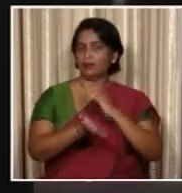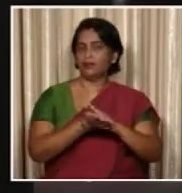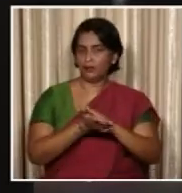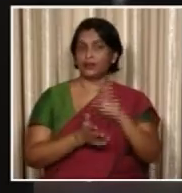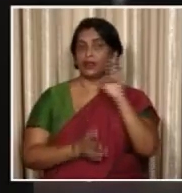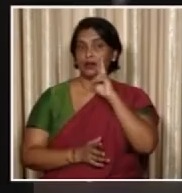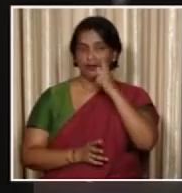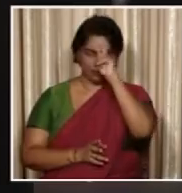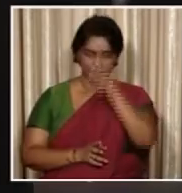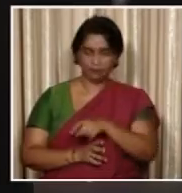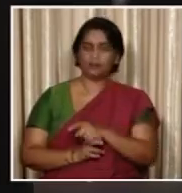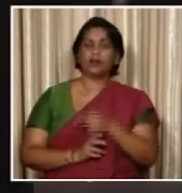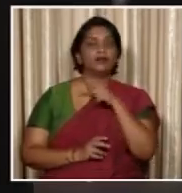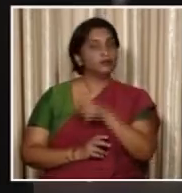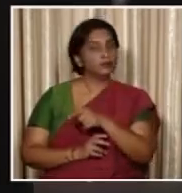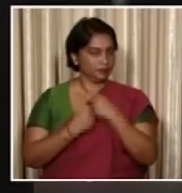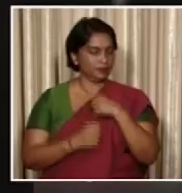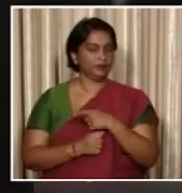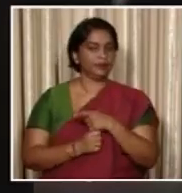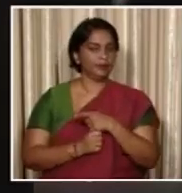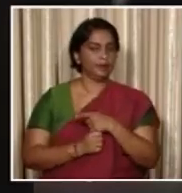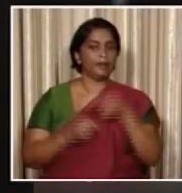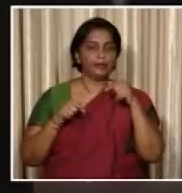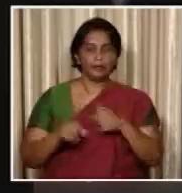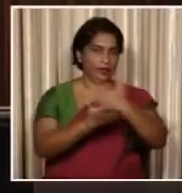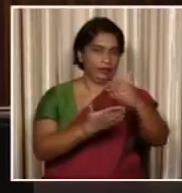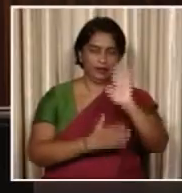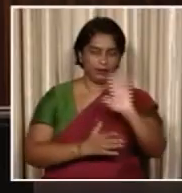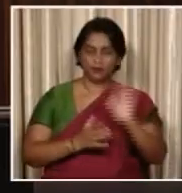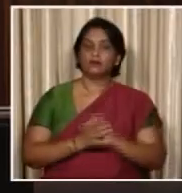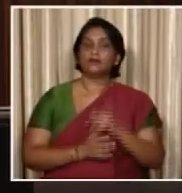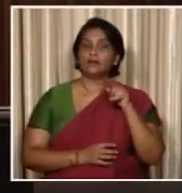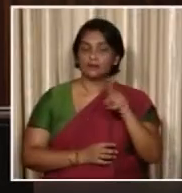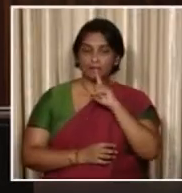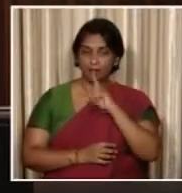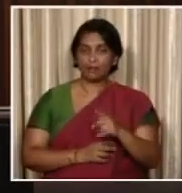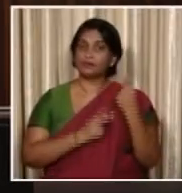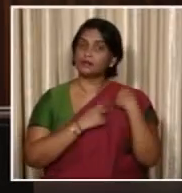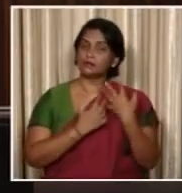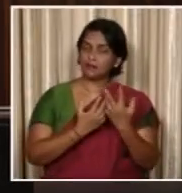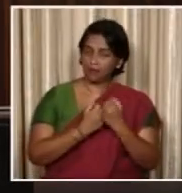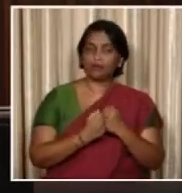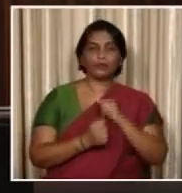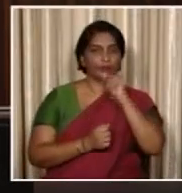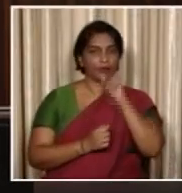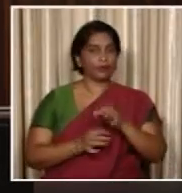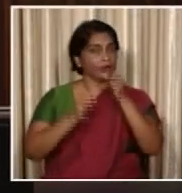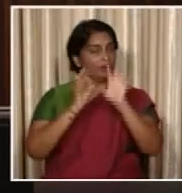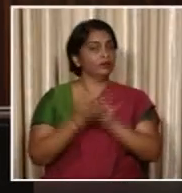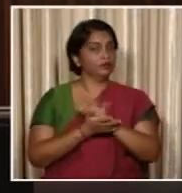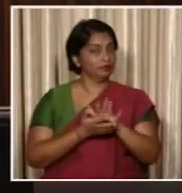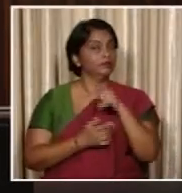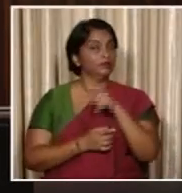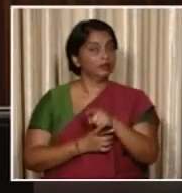රයිල් වික්‍රමසිංහ මැතිතුමා. එතුමා මේක බාර අරගෙන අද ඇවිල්ලා තියෙන යම් කිසි ගමනක්. ඔබතුමා කිව්වා එතුමා බාරගත්තා කියලා. ඇත්තට මේක නිවැරදි වෙන්න ඕන